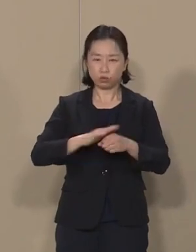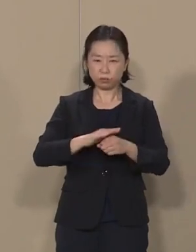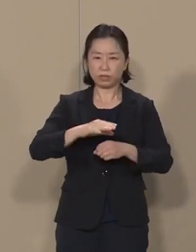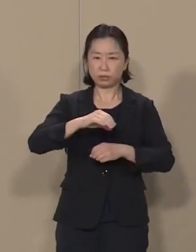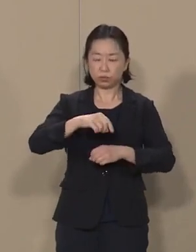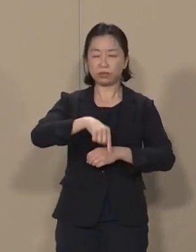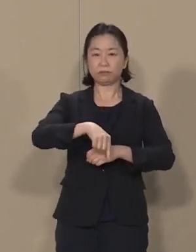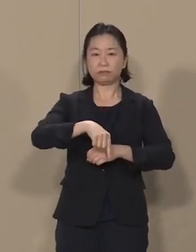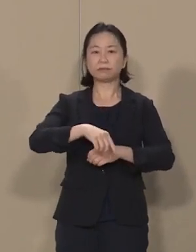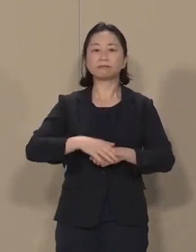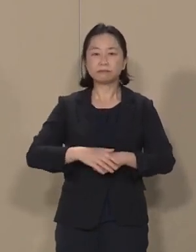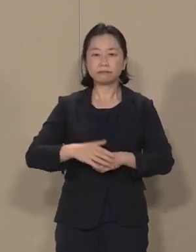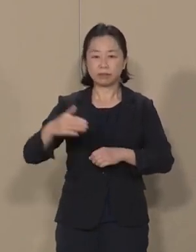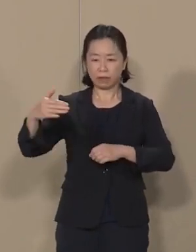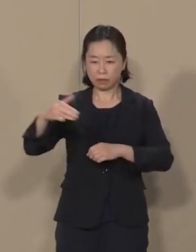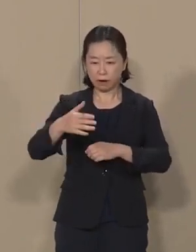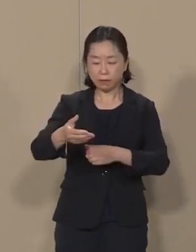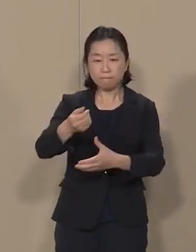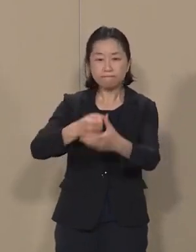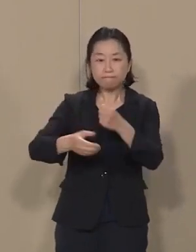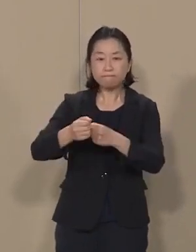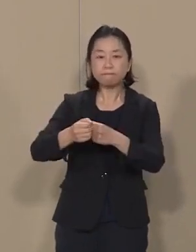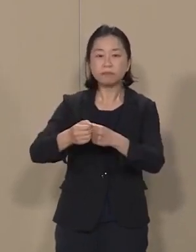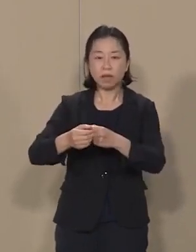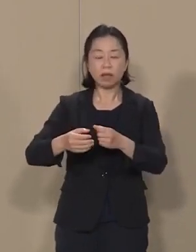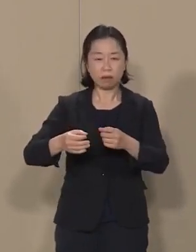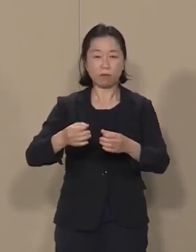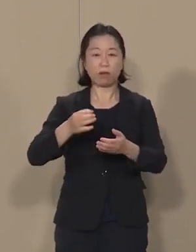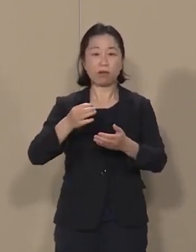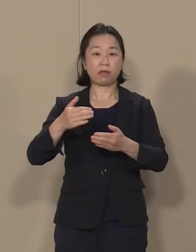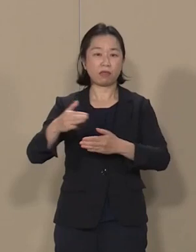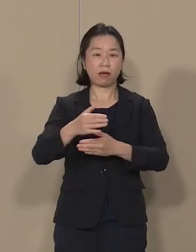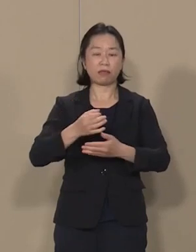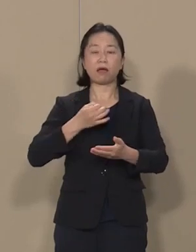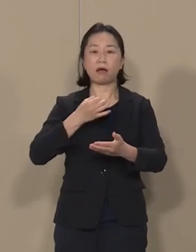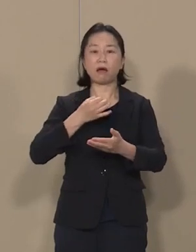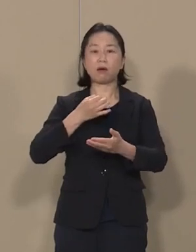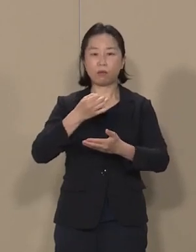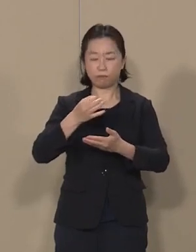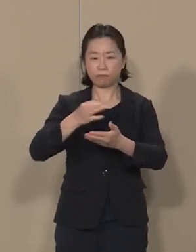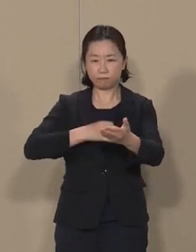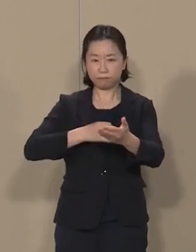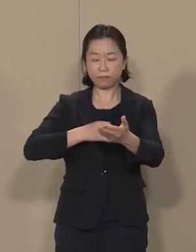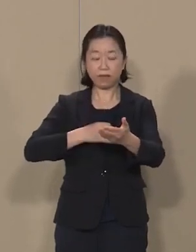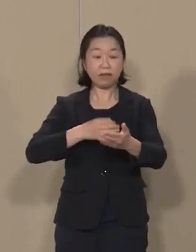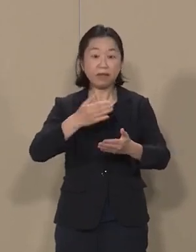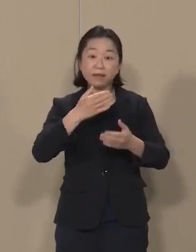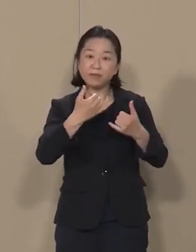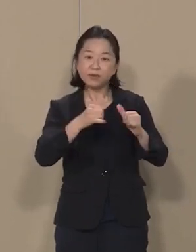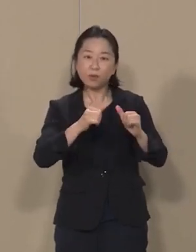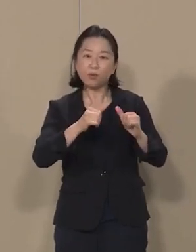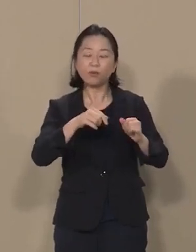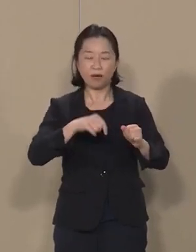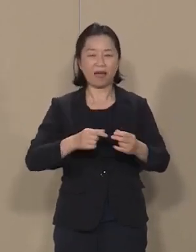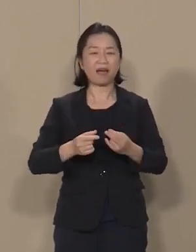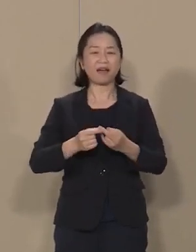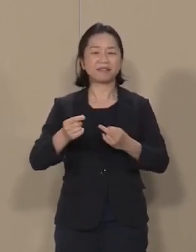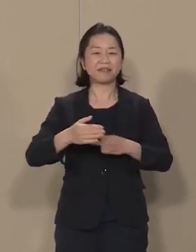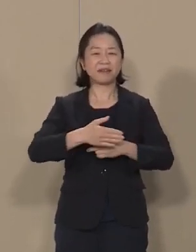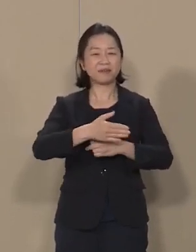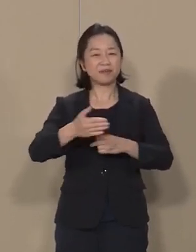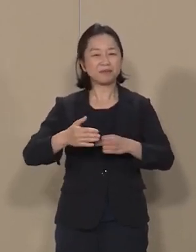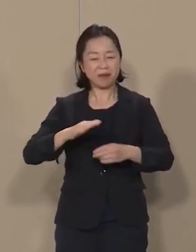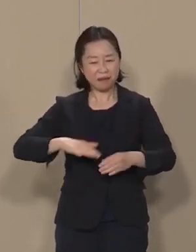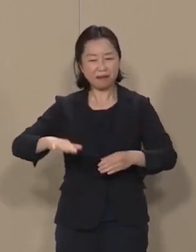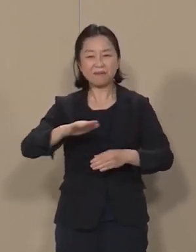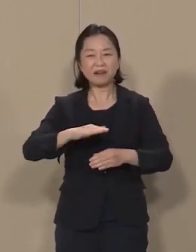よって魚をとってきて経済活動をするそして魚を食べていただいた皆さんには尖閣はこんなに美味しいお魚を